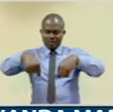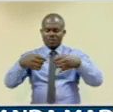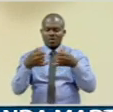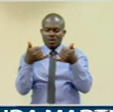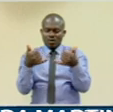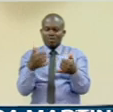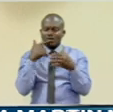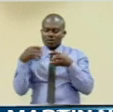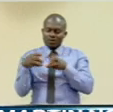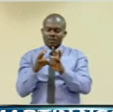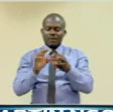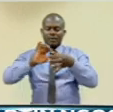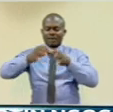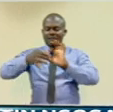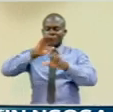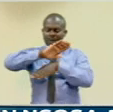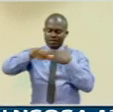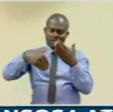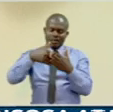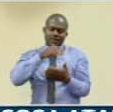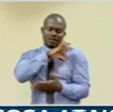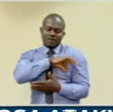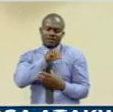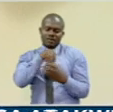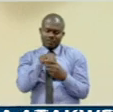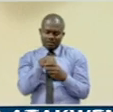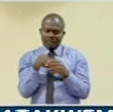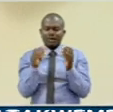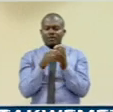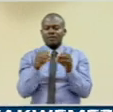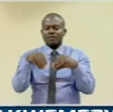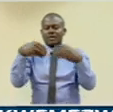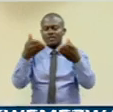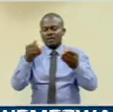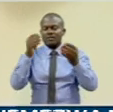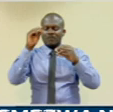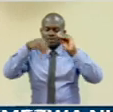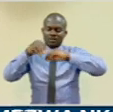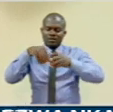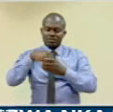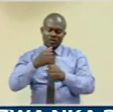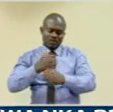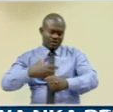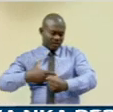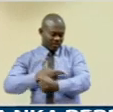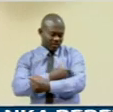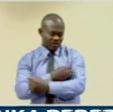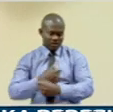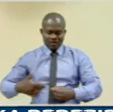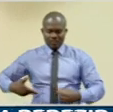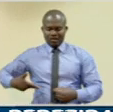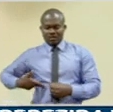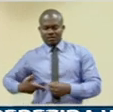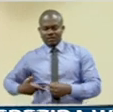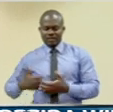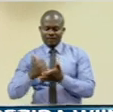uburyo abafatanyabikorwa bose bungukiramo bwanatanze umusaruro mu gukora inkingo z'umusonga